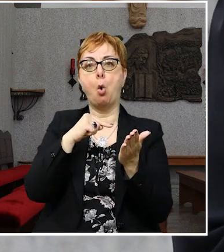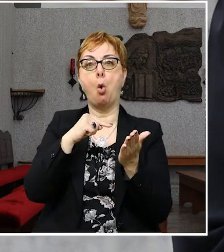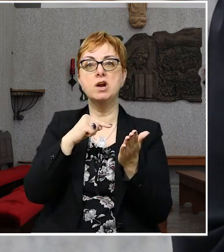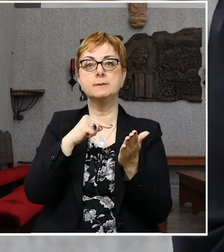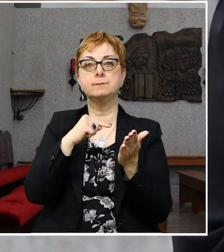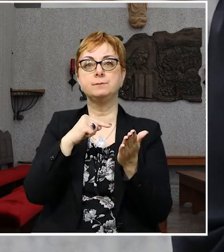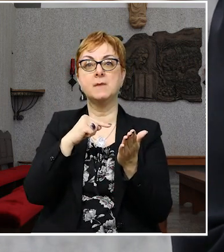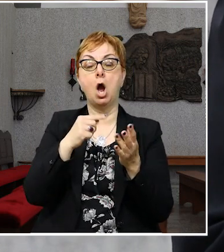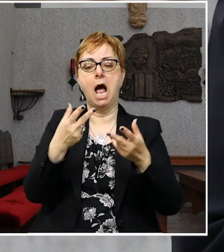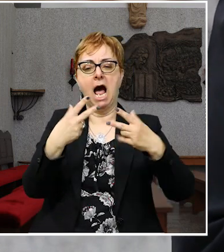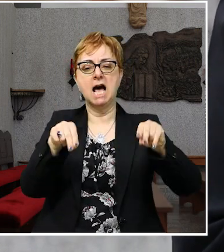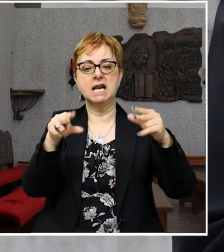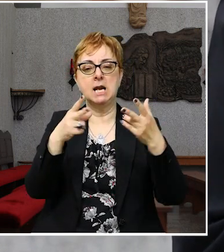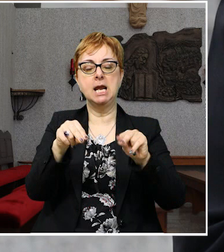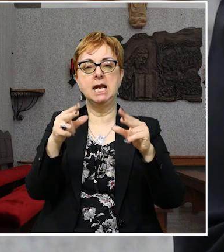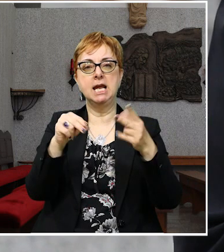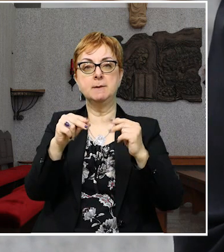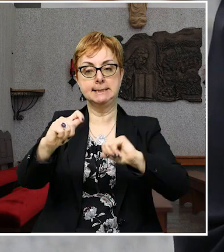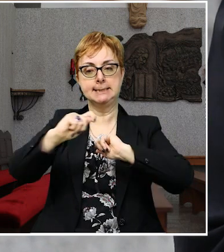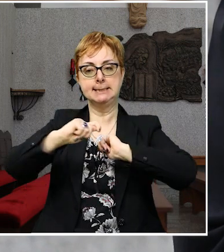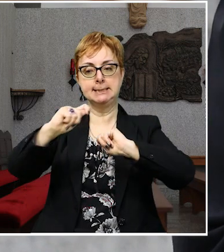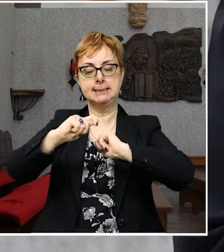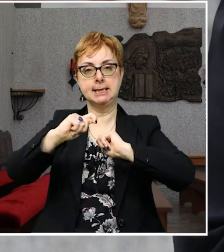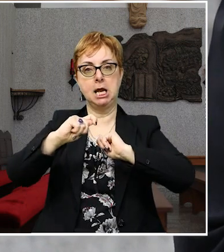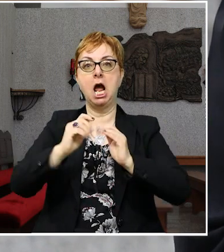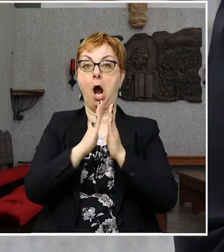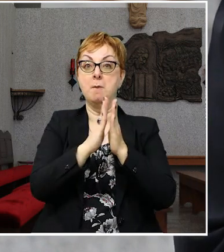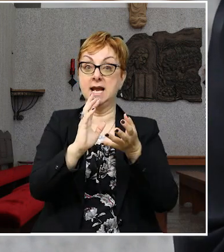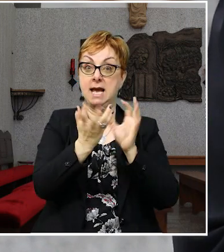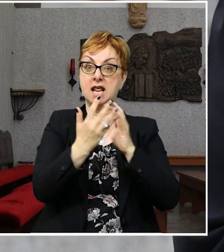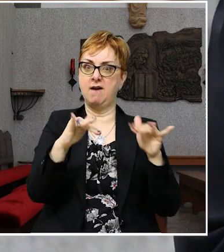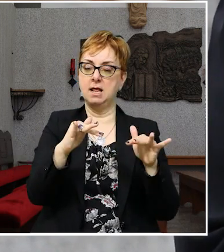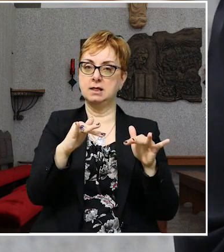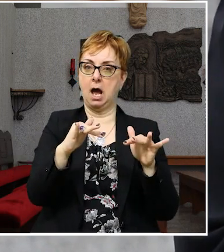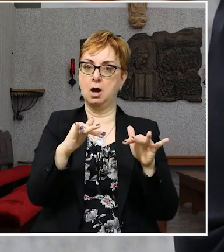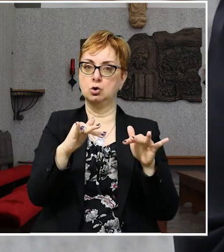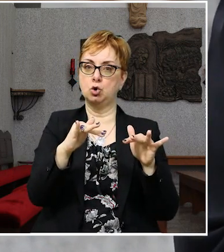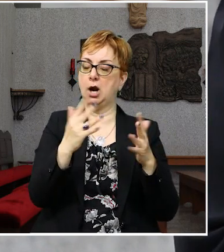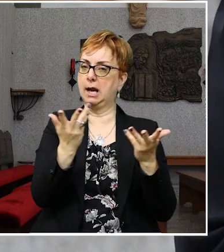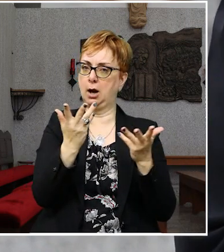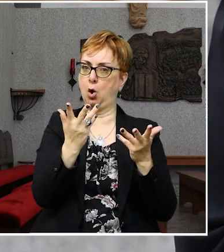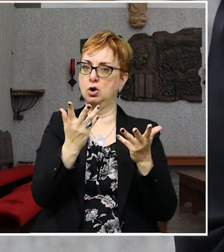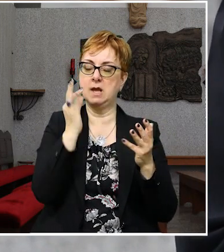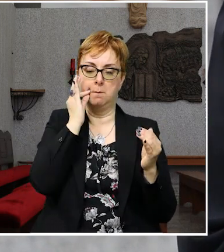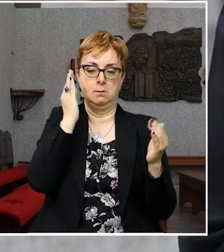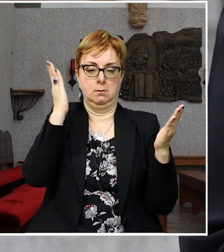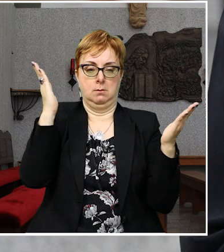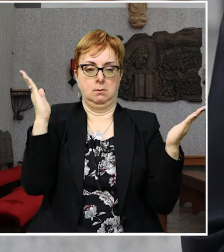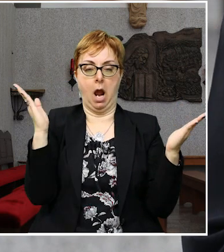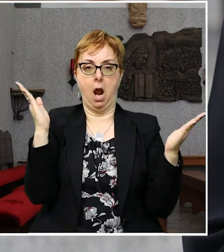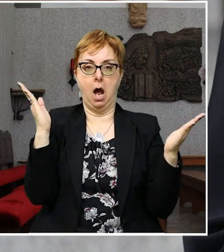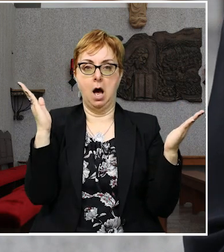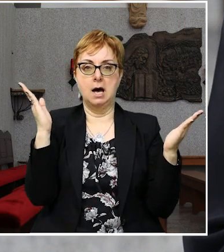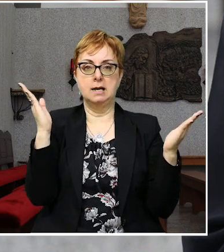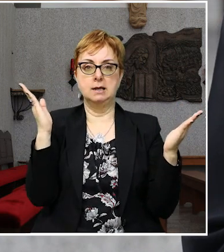fatto ripetere come un ritornello che è diventato una preghiera, guardando alla Beata Vergine